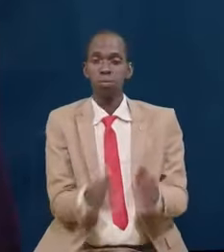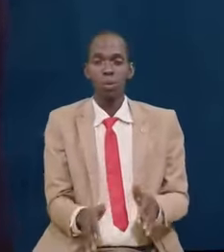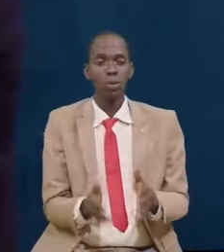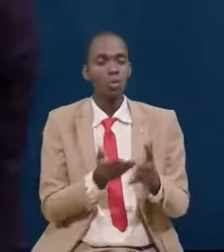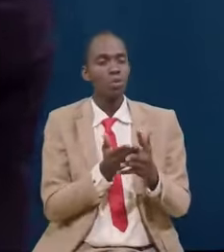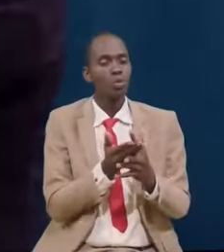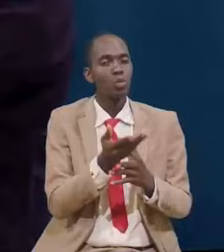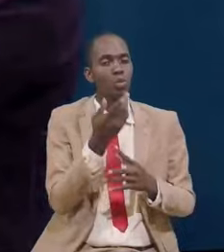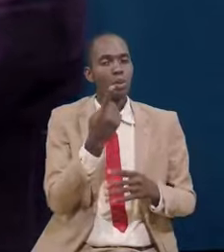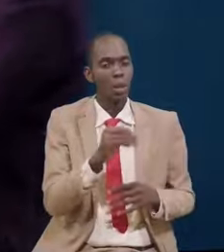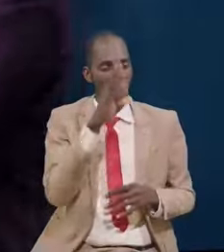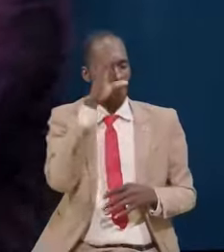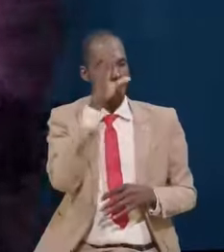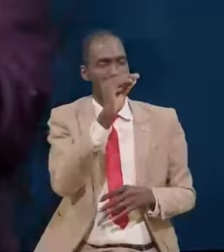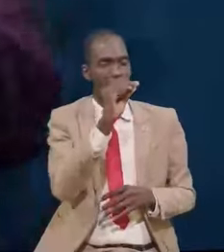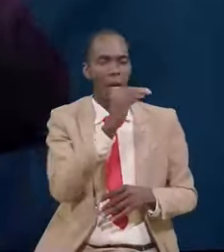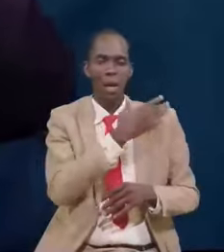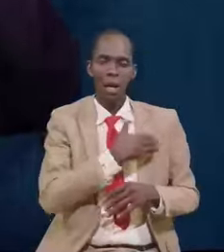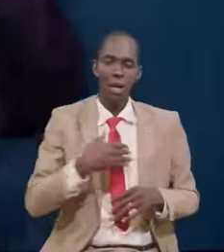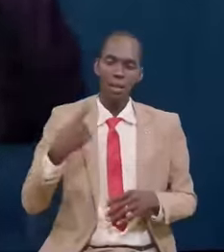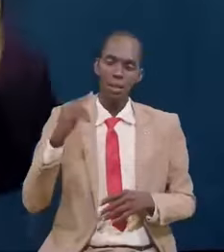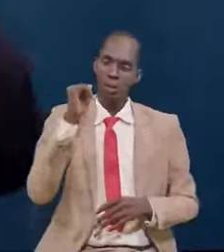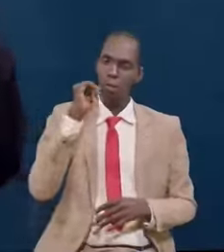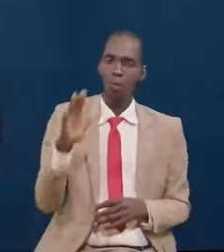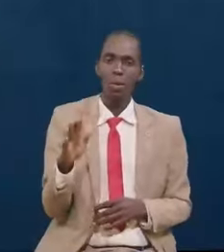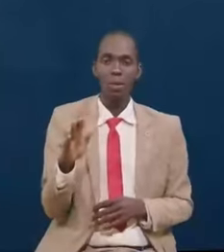à travers la femme et l'homme.